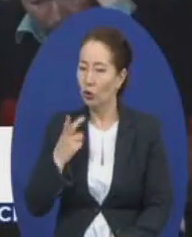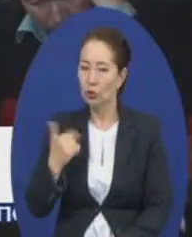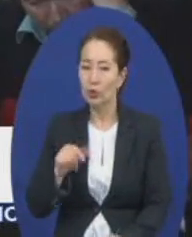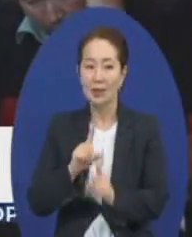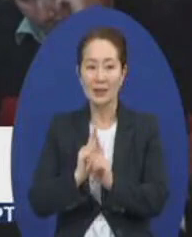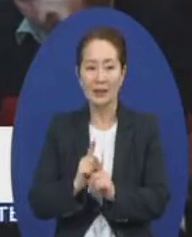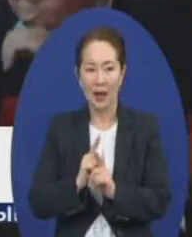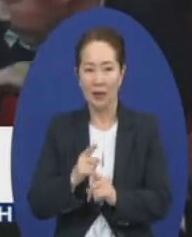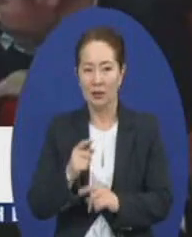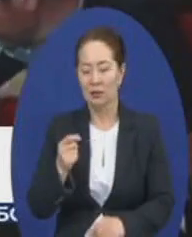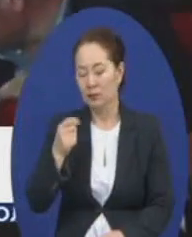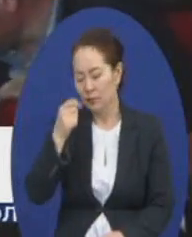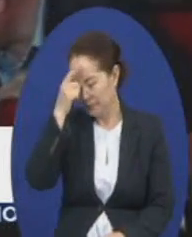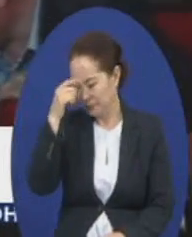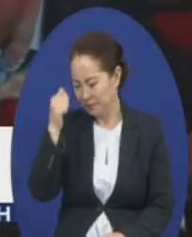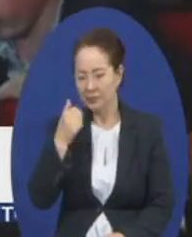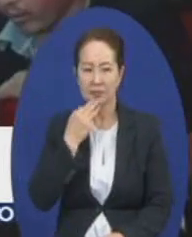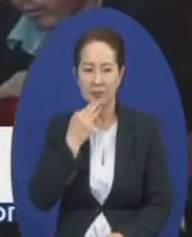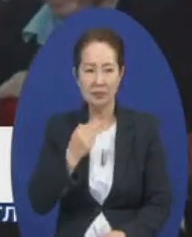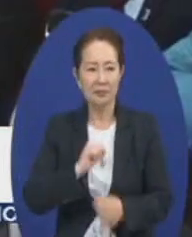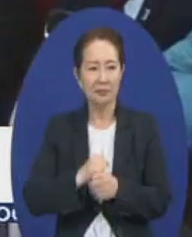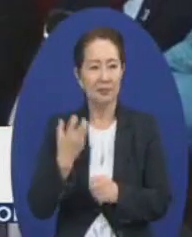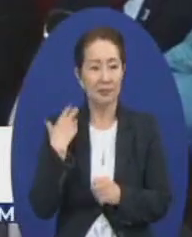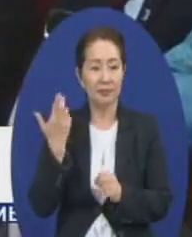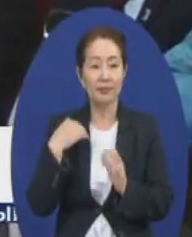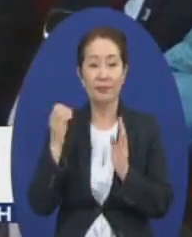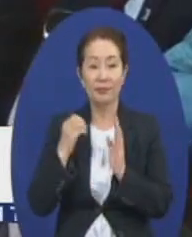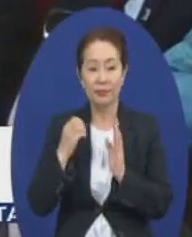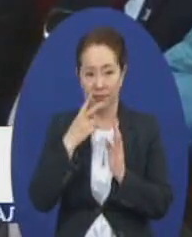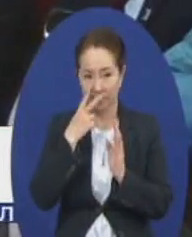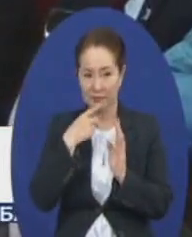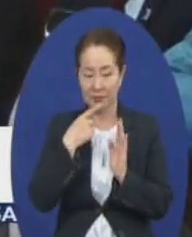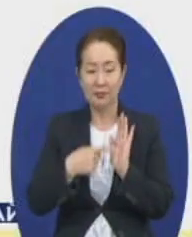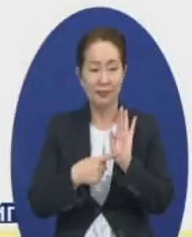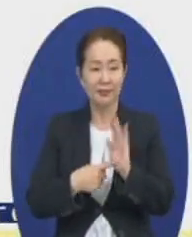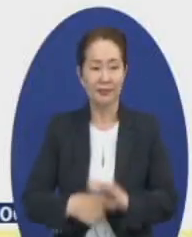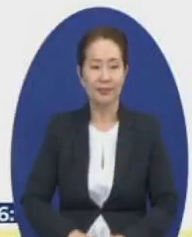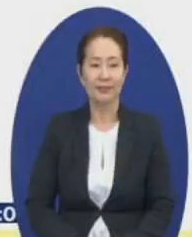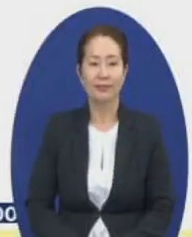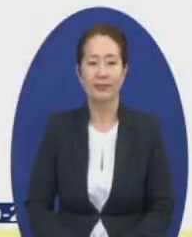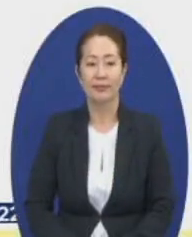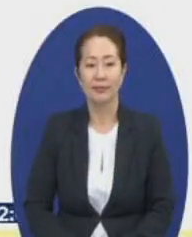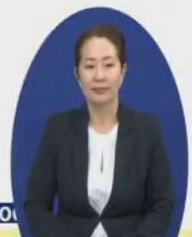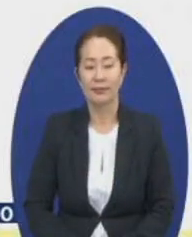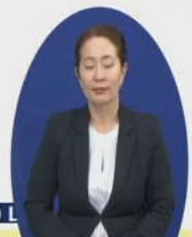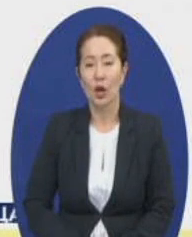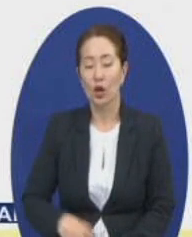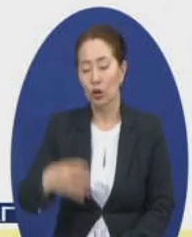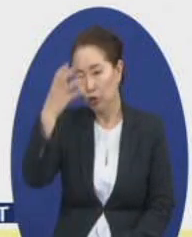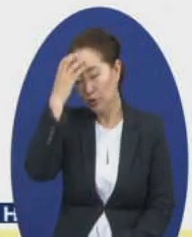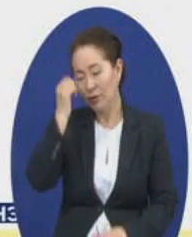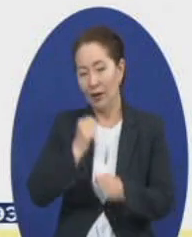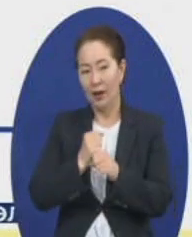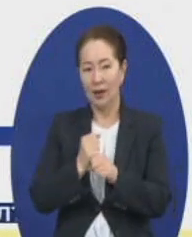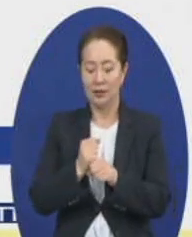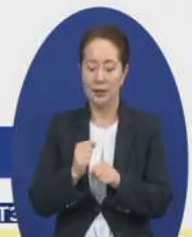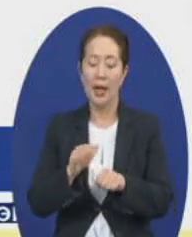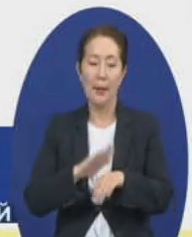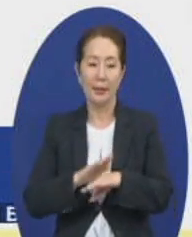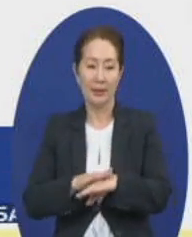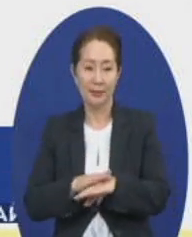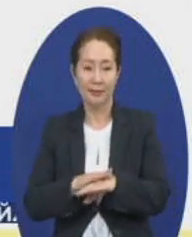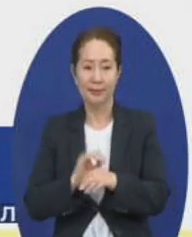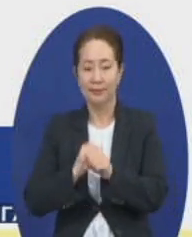зүг эрхэмлдэг, өндөр ёс суртахуунтай, шударга, хариуцлагатай байх ёстой гэж үздэгэ онцолж байла. Төрийн албан бол нэг зэрэгцтэй,